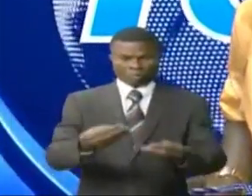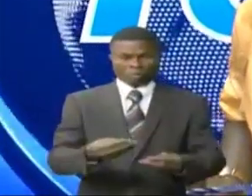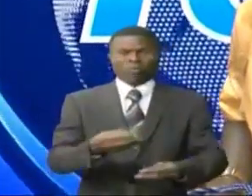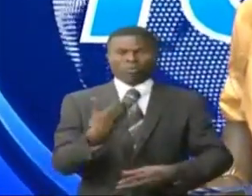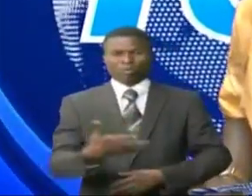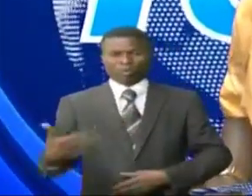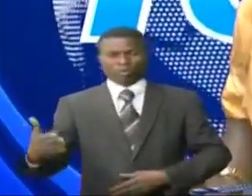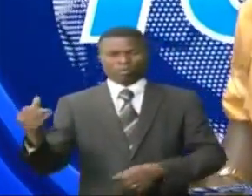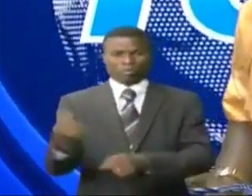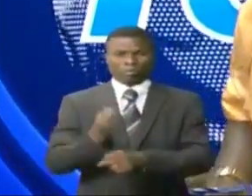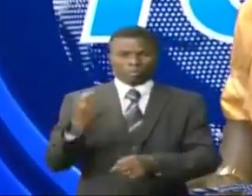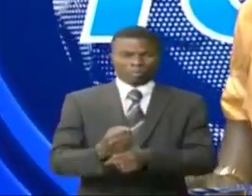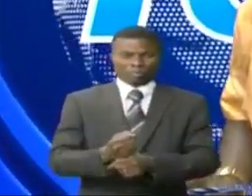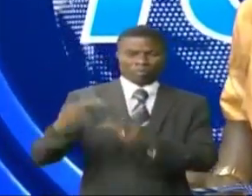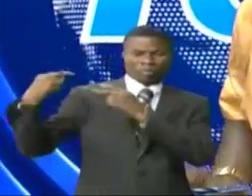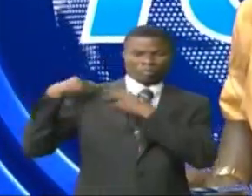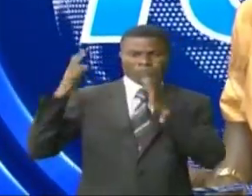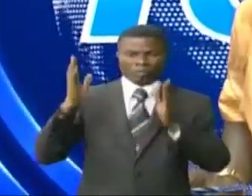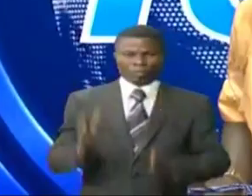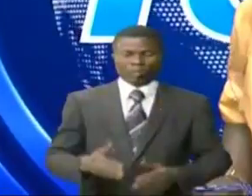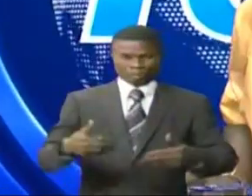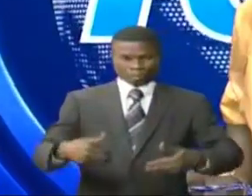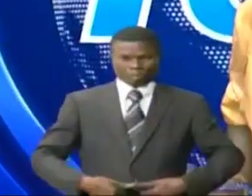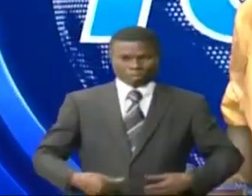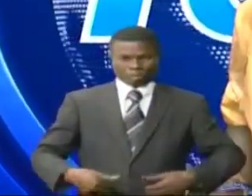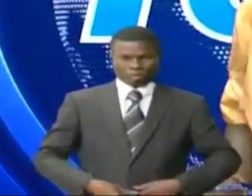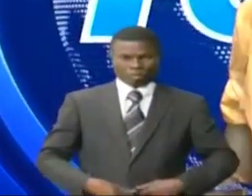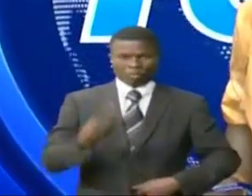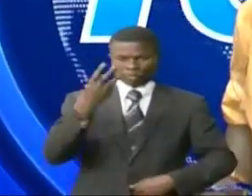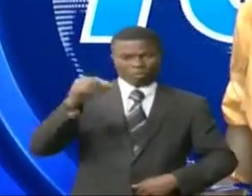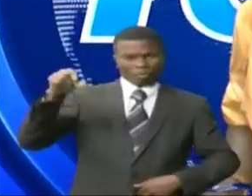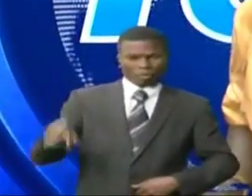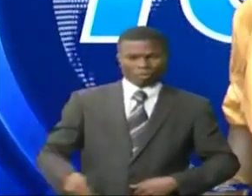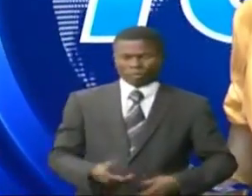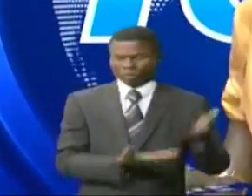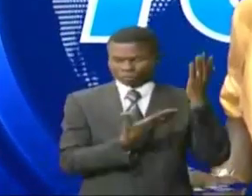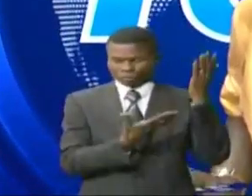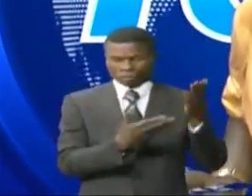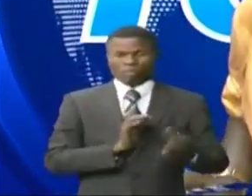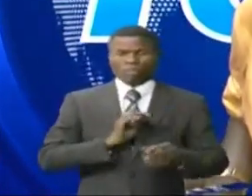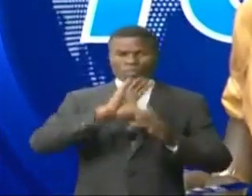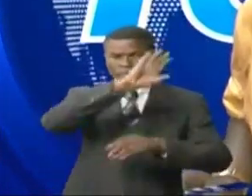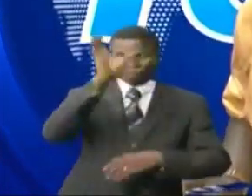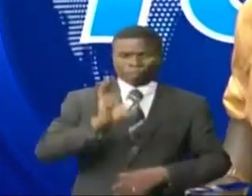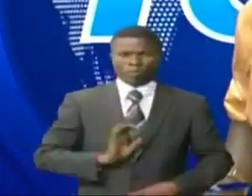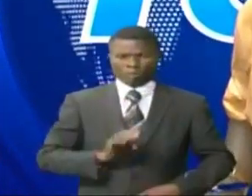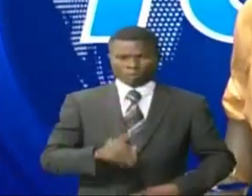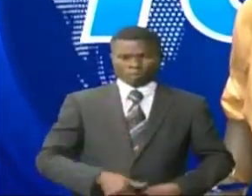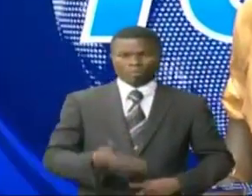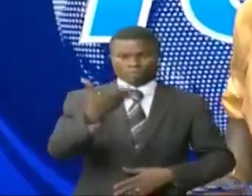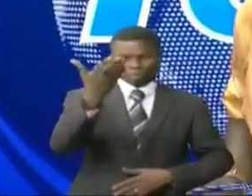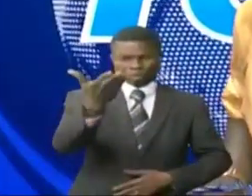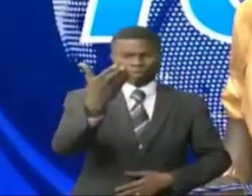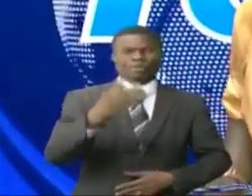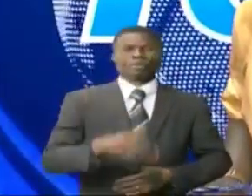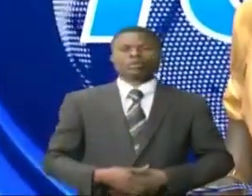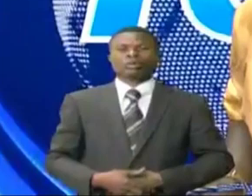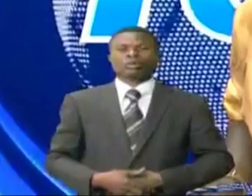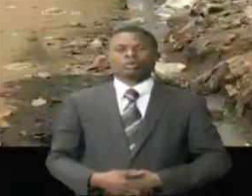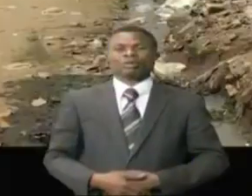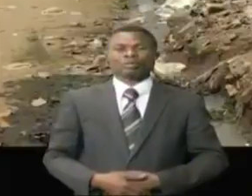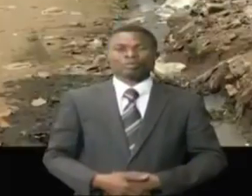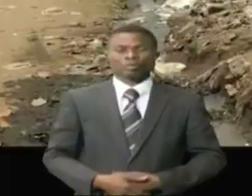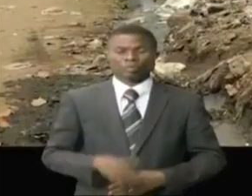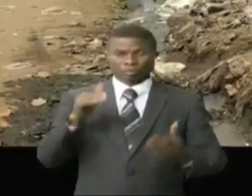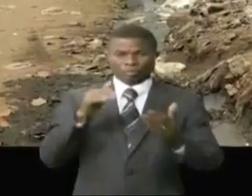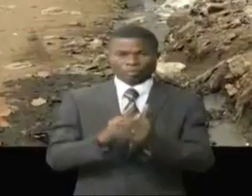de travail aux responsables de jeunes des trois quartiers pilotes. Fifi Mukundi, René Nguangu nous en disent plus.